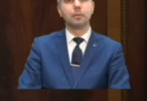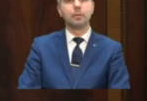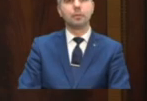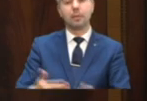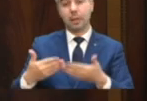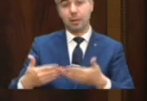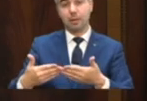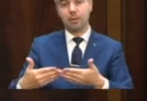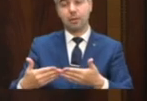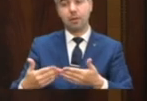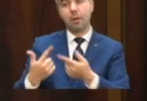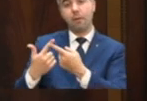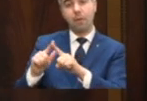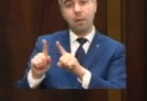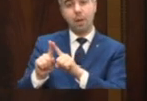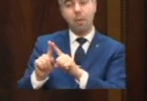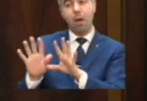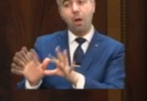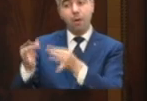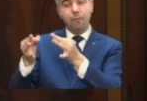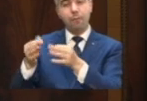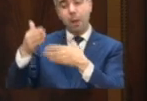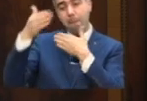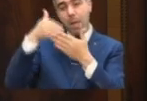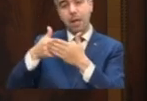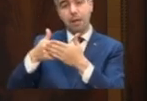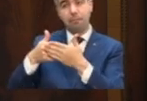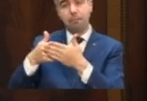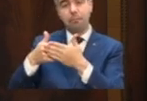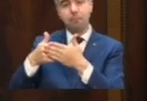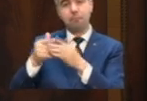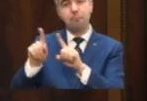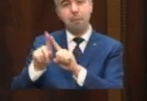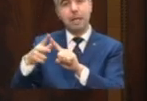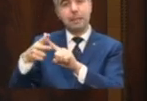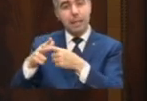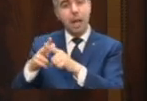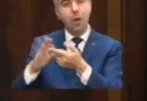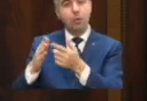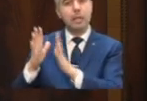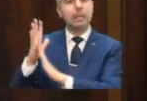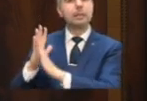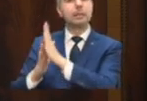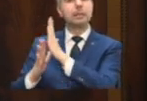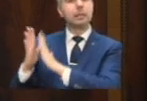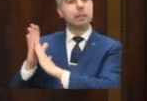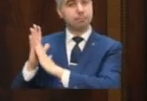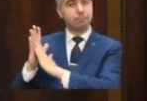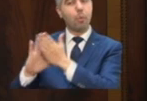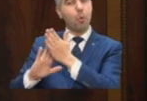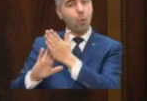هذه القطاعات اللي اختار المغرب هذه سنوات عديدة باش يمكن له يستثمر